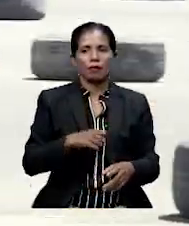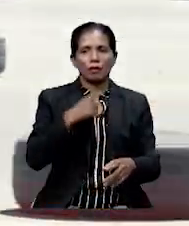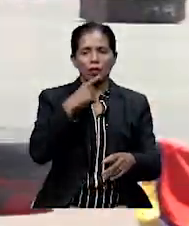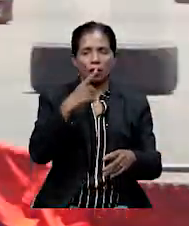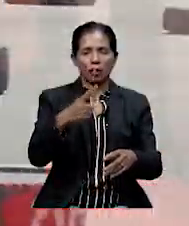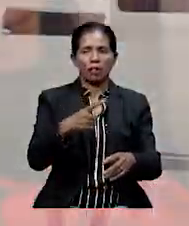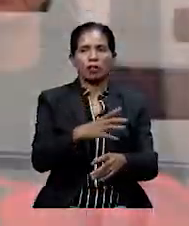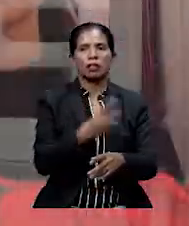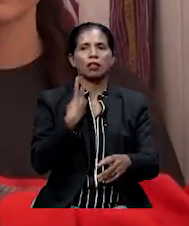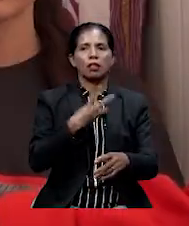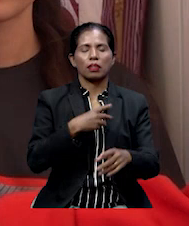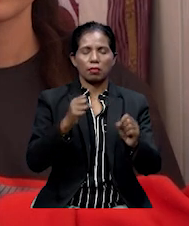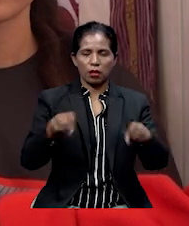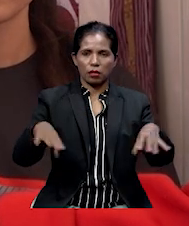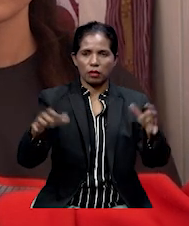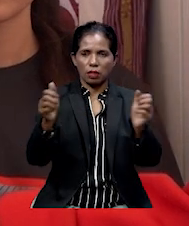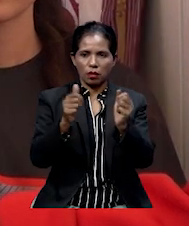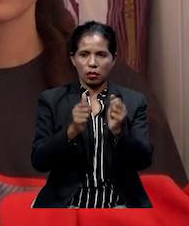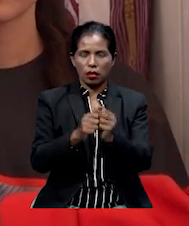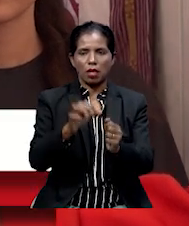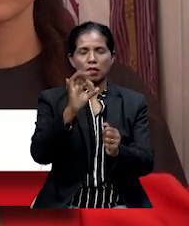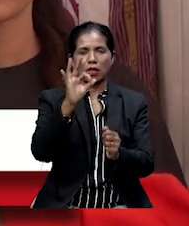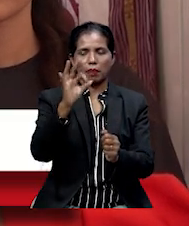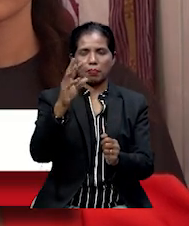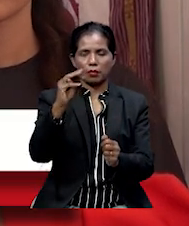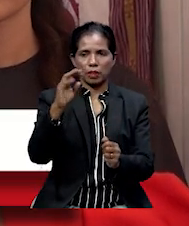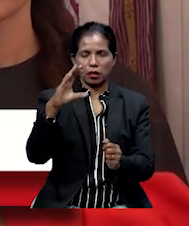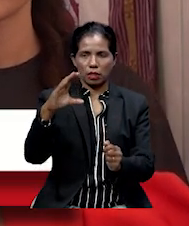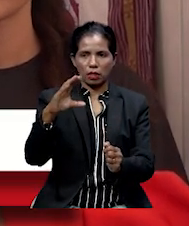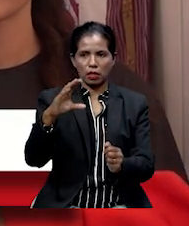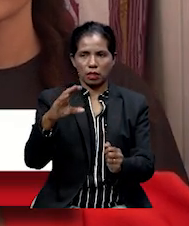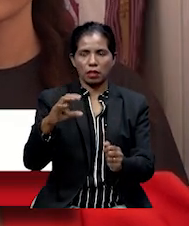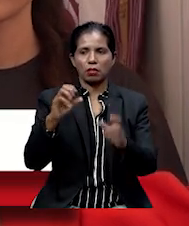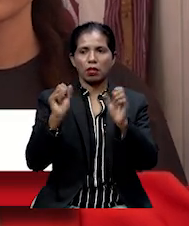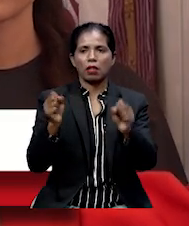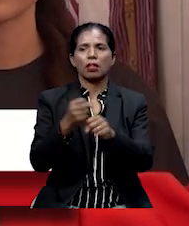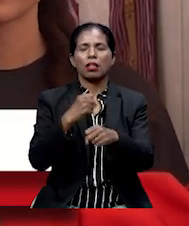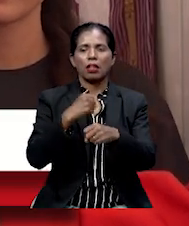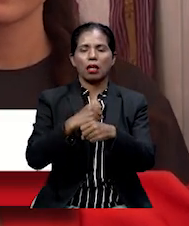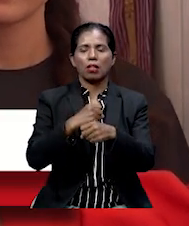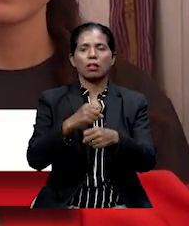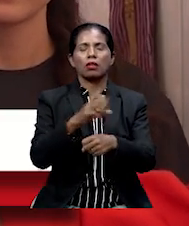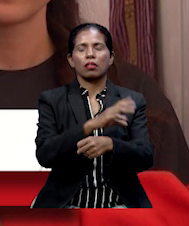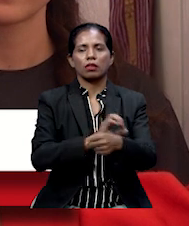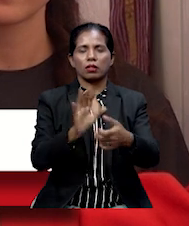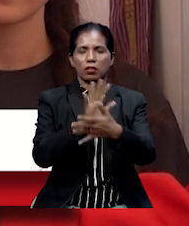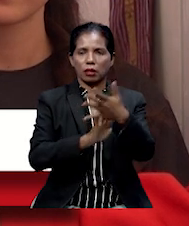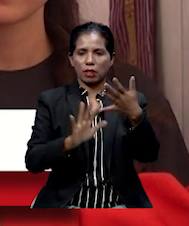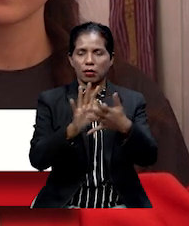adalah kita berkolaborasi sama FMC untuk melakukan kegiatan ini, mendorong